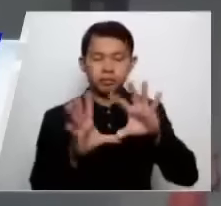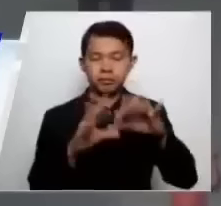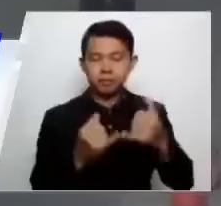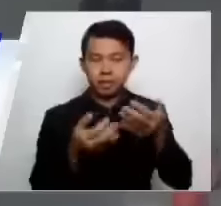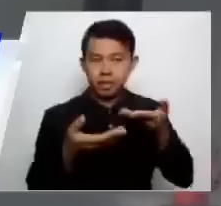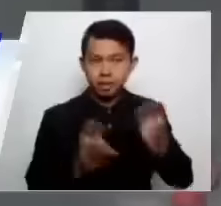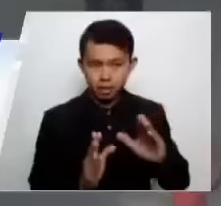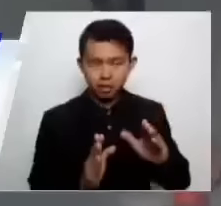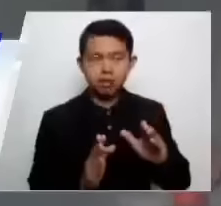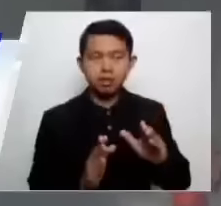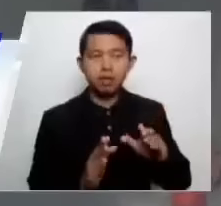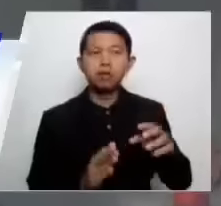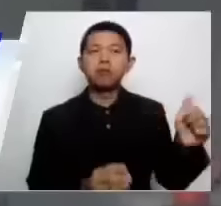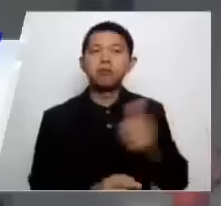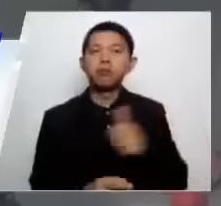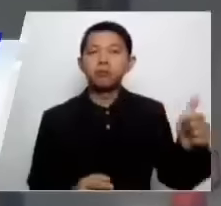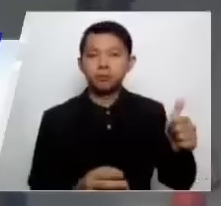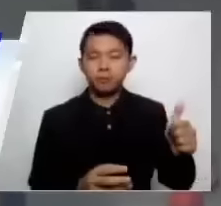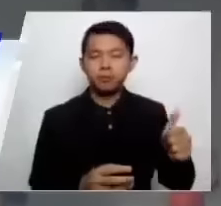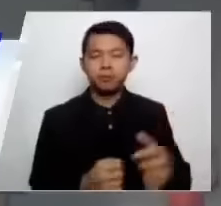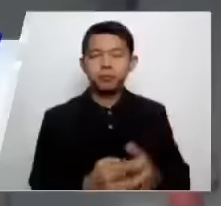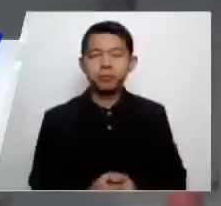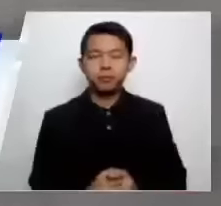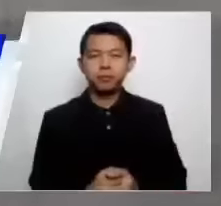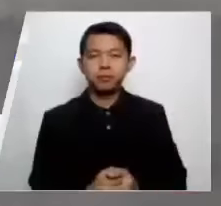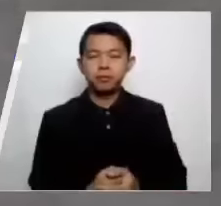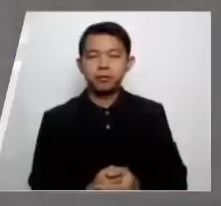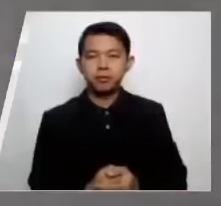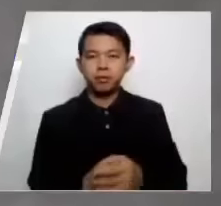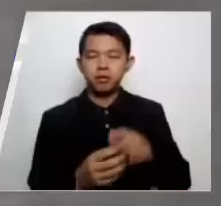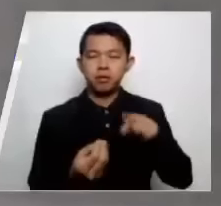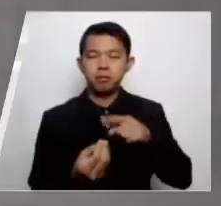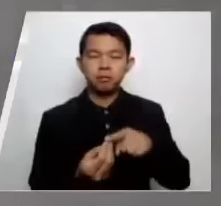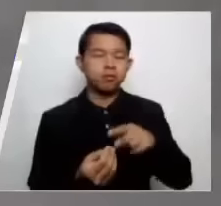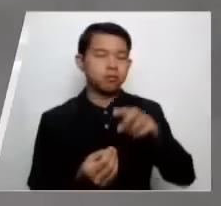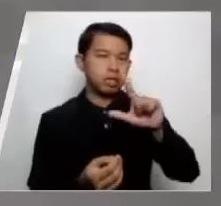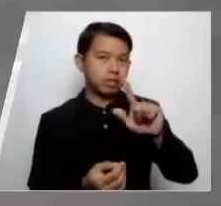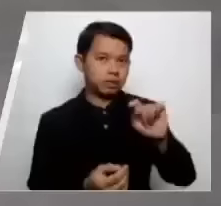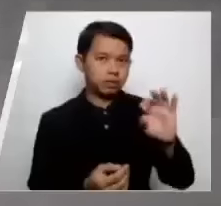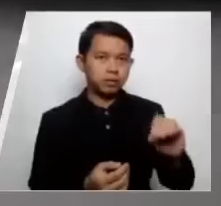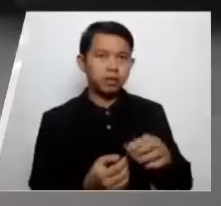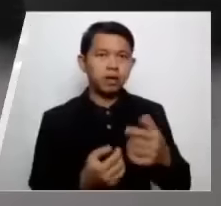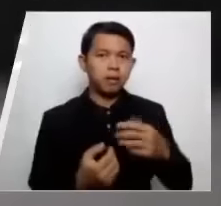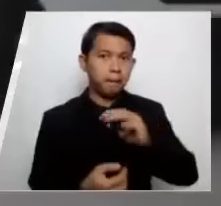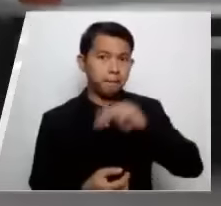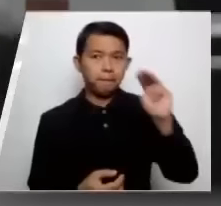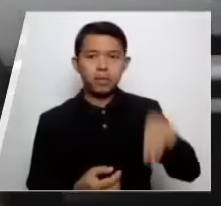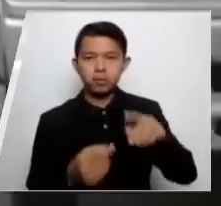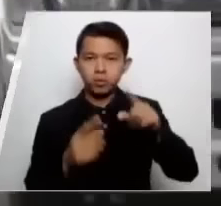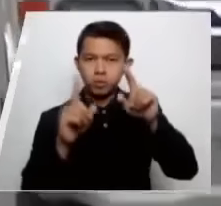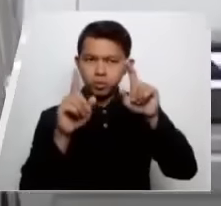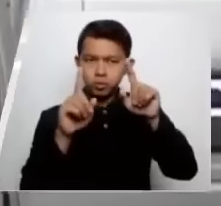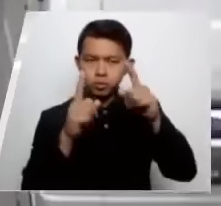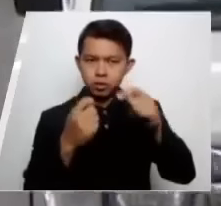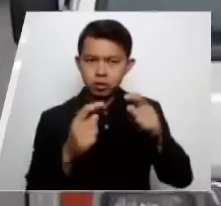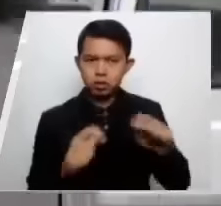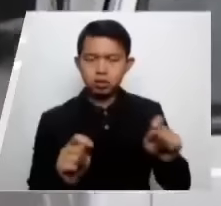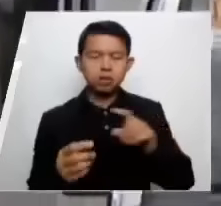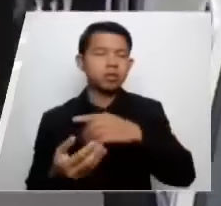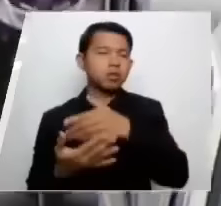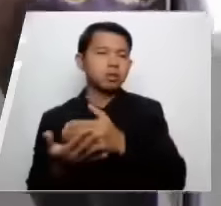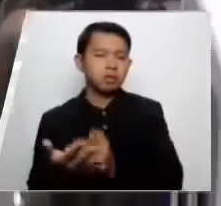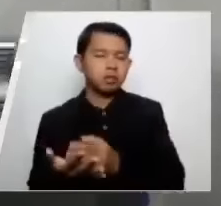ng pilot study ng Transportation Department at LTO. Bukod sa Metro Manila, tetestingin din ito sa iba pa mga probinsya sa ibang bahagi ng